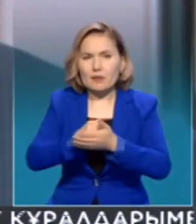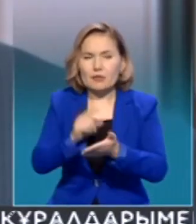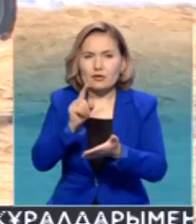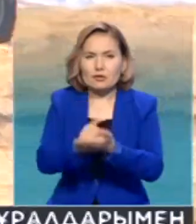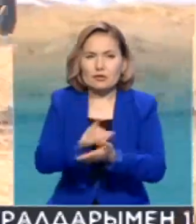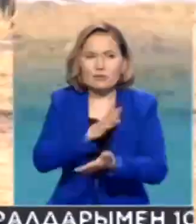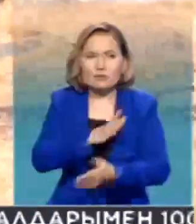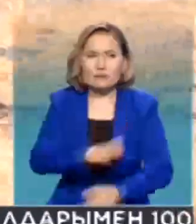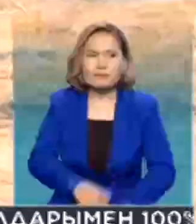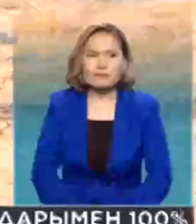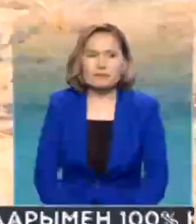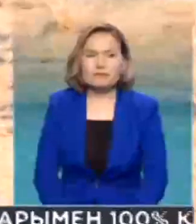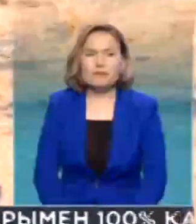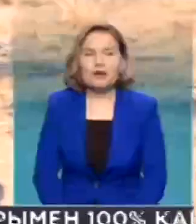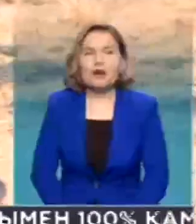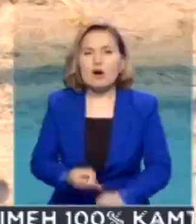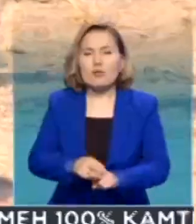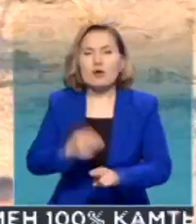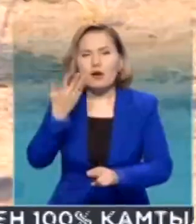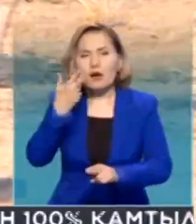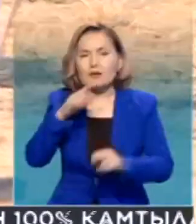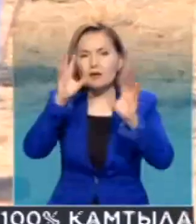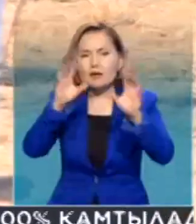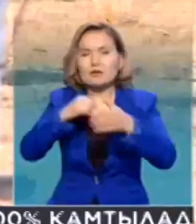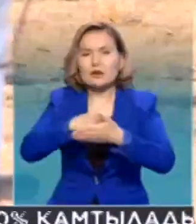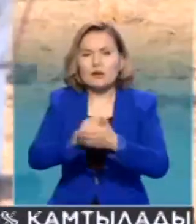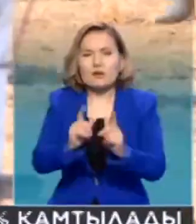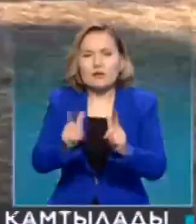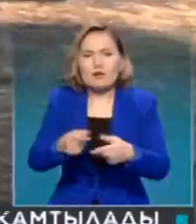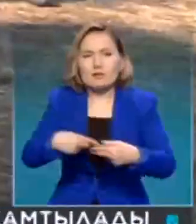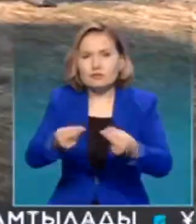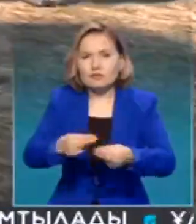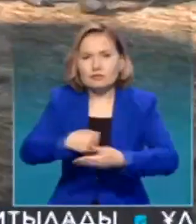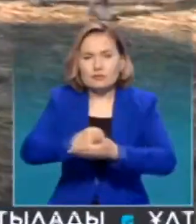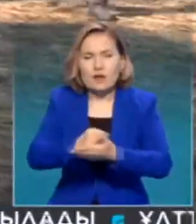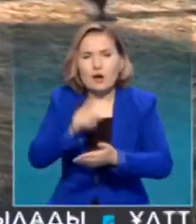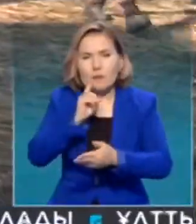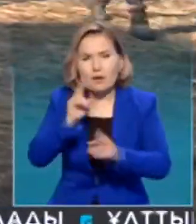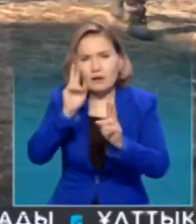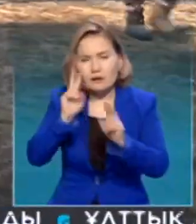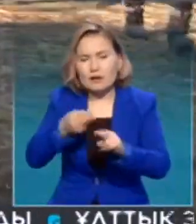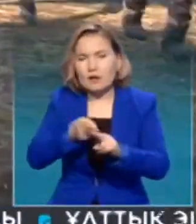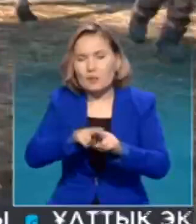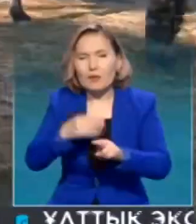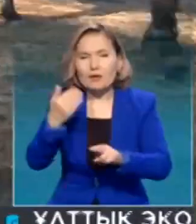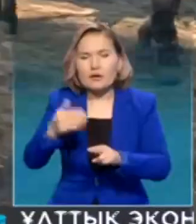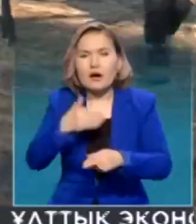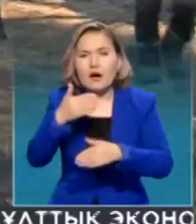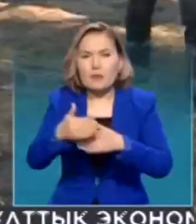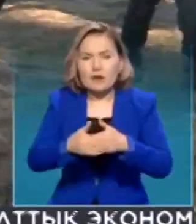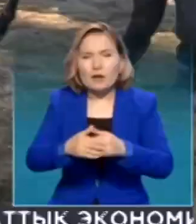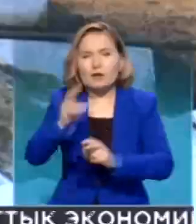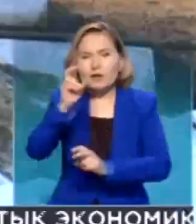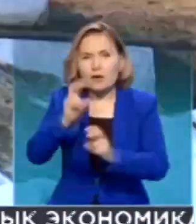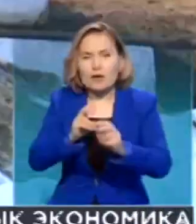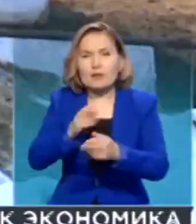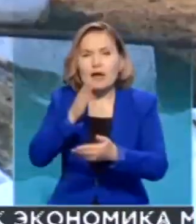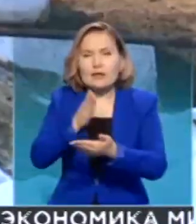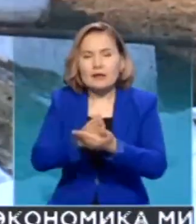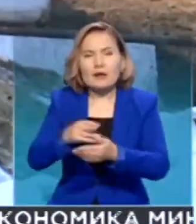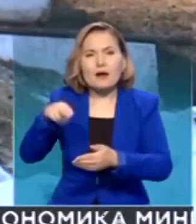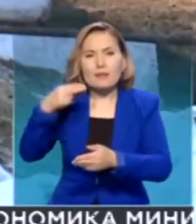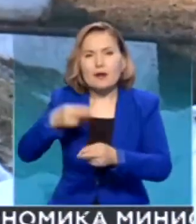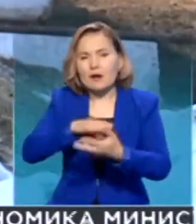керек. Алайда бұл заң қашан дайындалып, мақұлданары әзір белгісіз. Жағымды бір жаңалық, жуырда зауыт тікелей президент